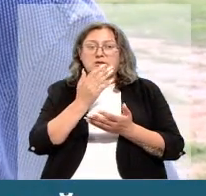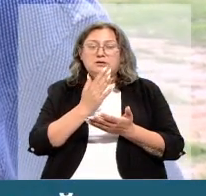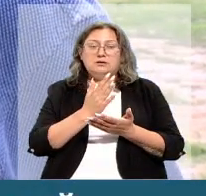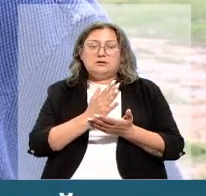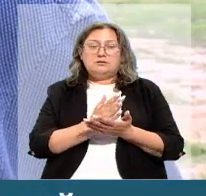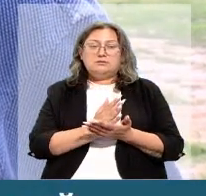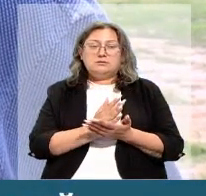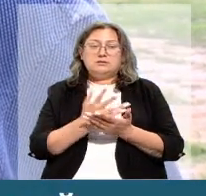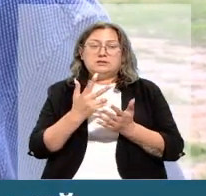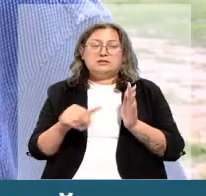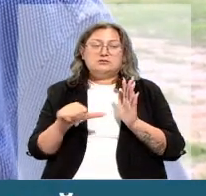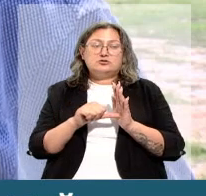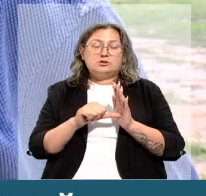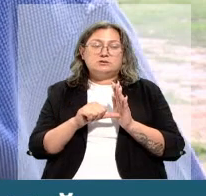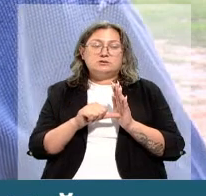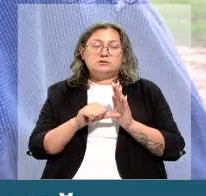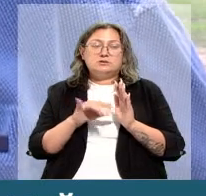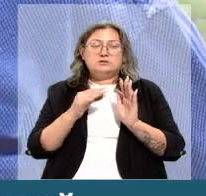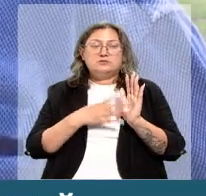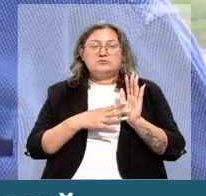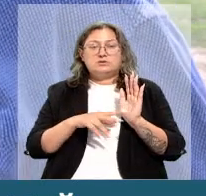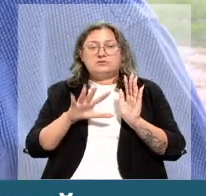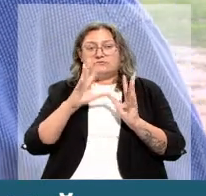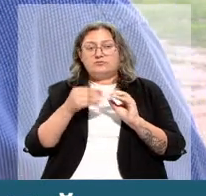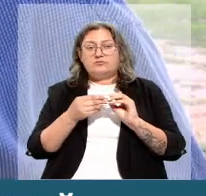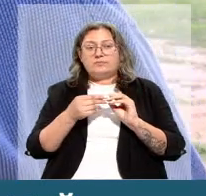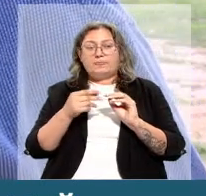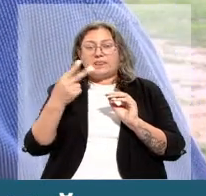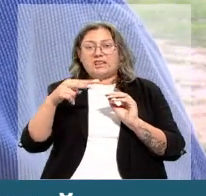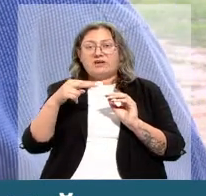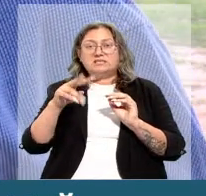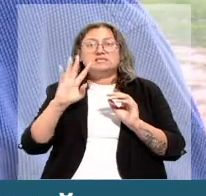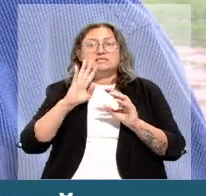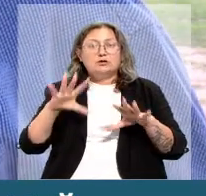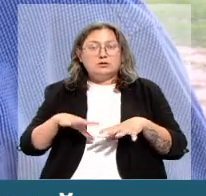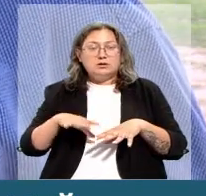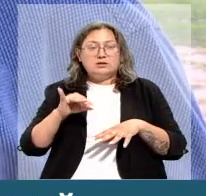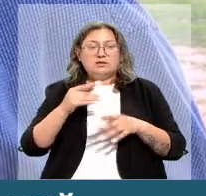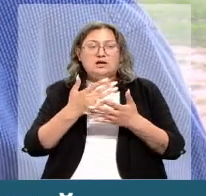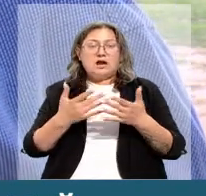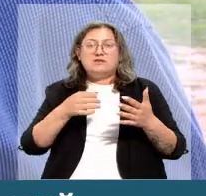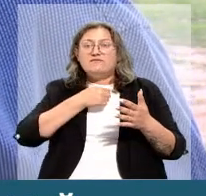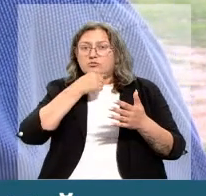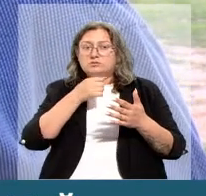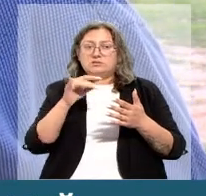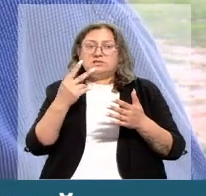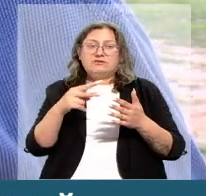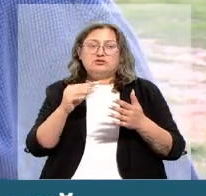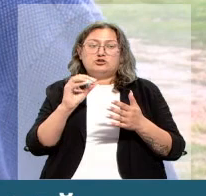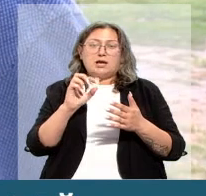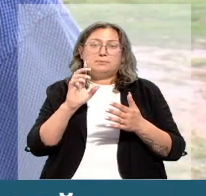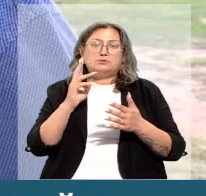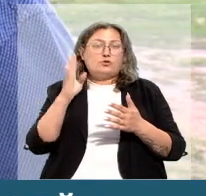сколько у нас, 36 и 93, ну 20 кобылок и всяких, всех возрастов и 20